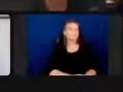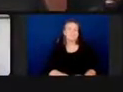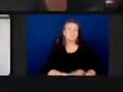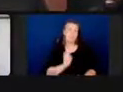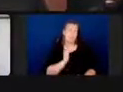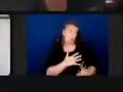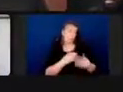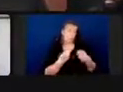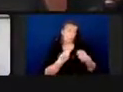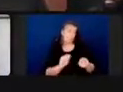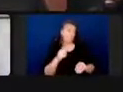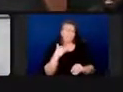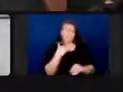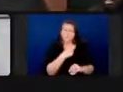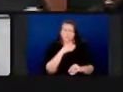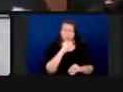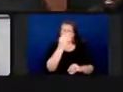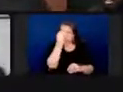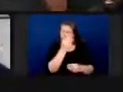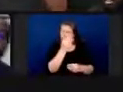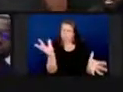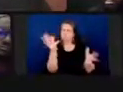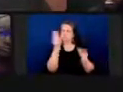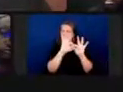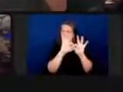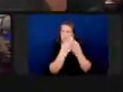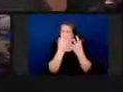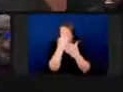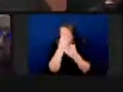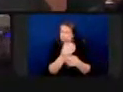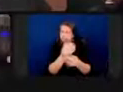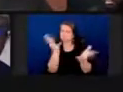Tungependa kuhakikisha kwamba familia zimetaarifiwa.